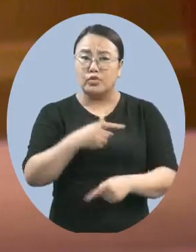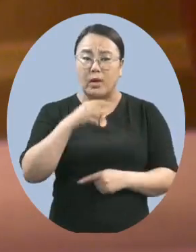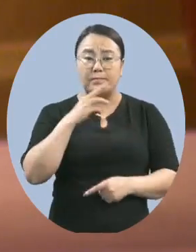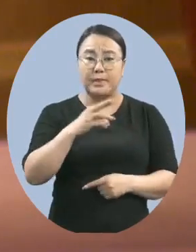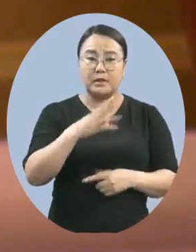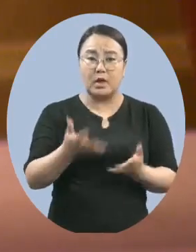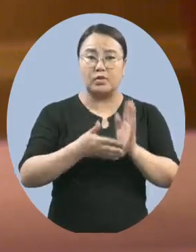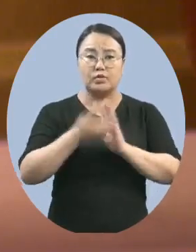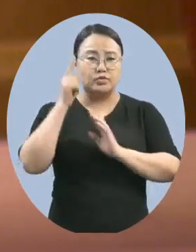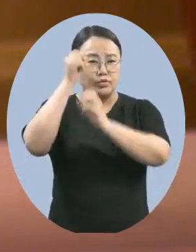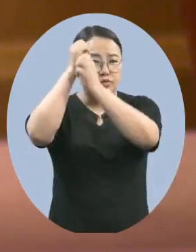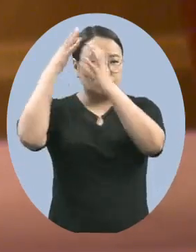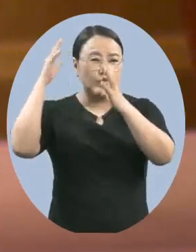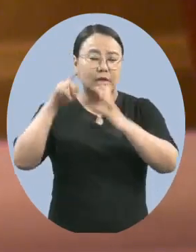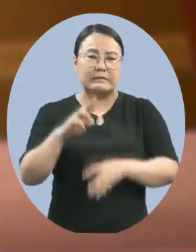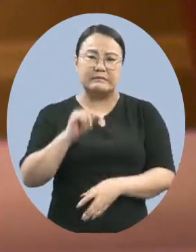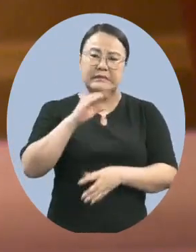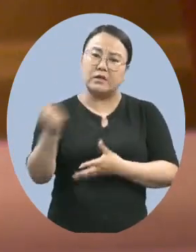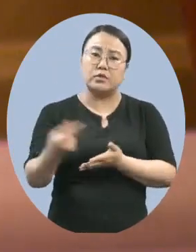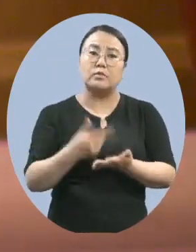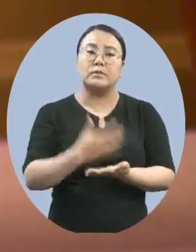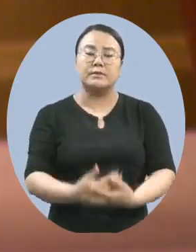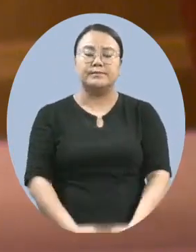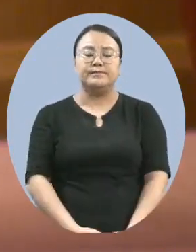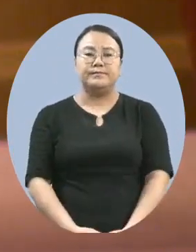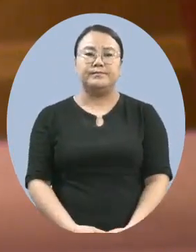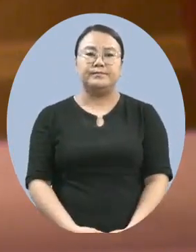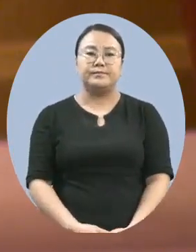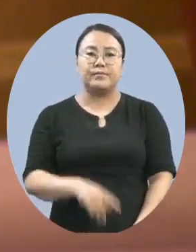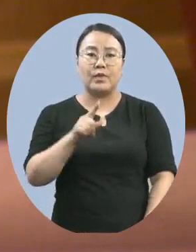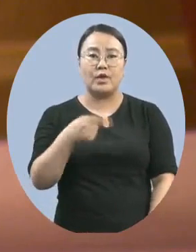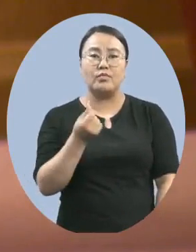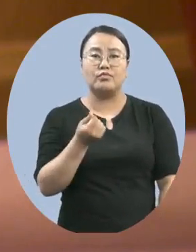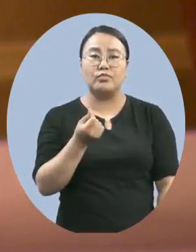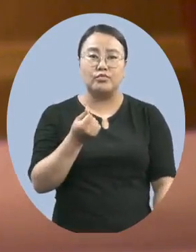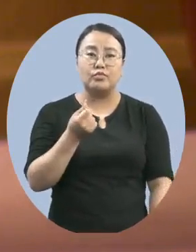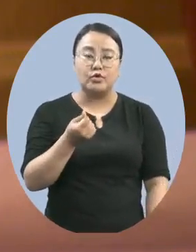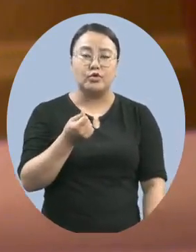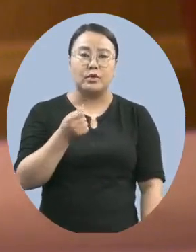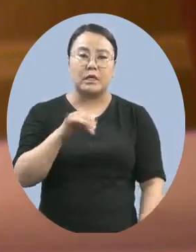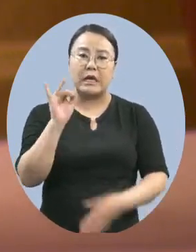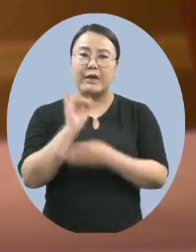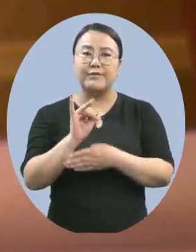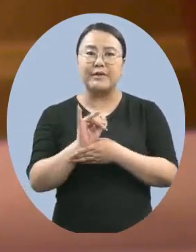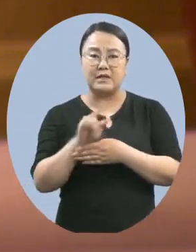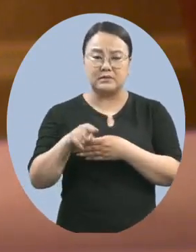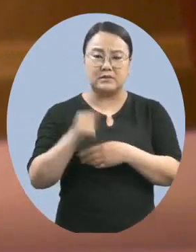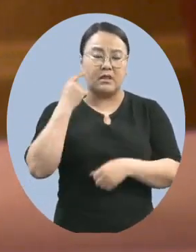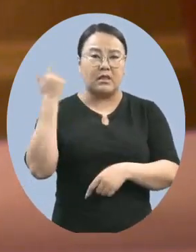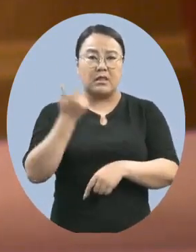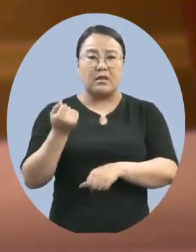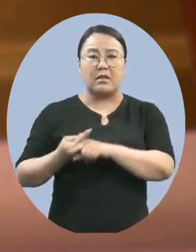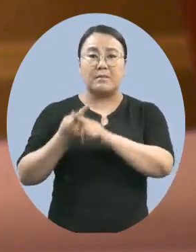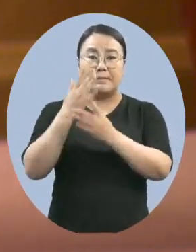төсвийн төсөөлөлтөө энэ байдал чи яа тусч байгаа юм бэ? Энэ мөнгөний үнцэн гэдэг юм чинь инфляц гэдэг юм чи яваад байна шүү